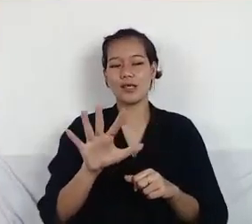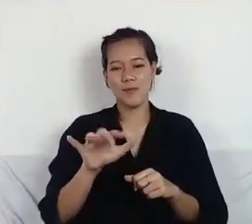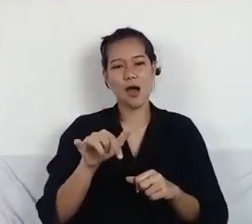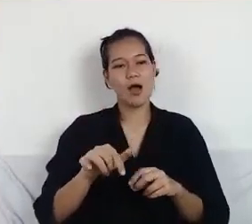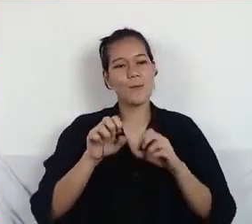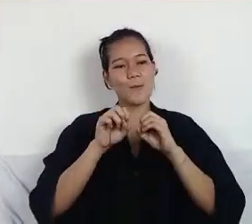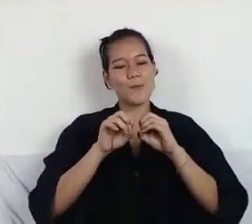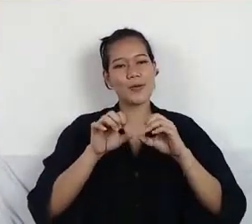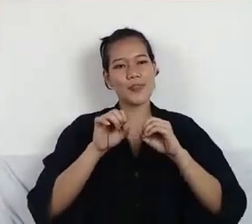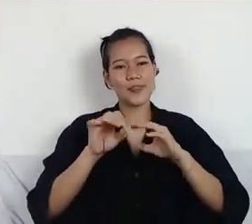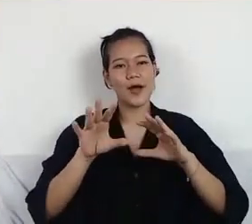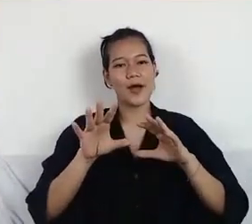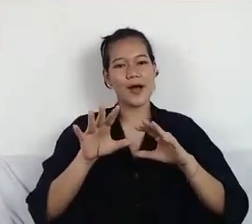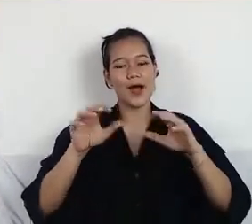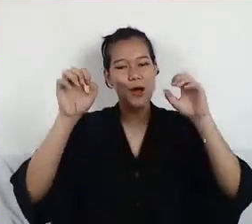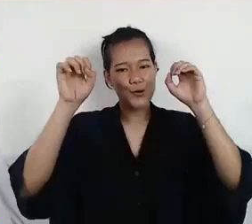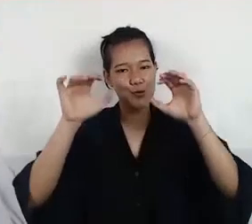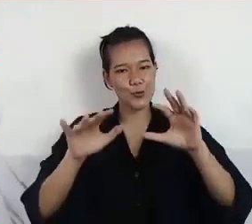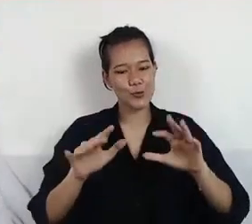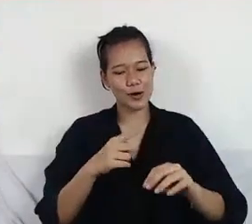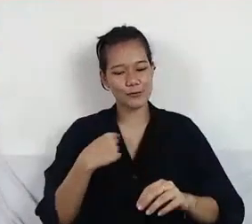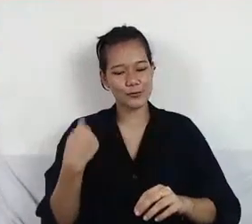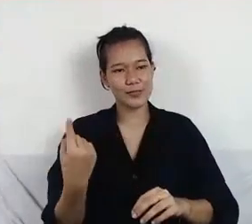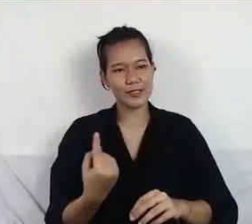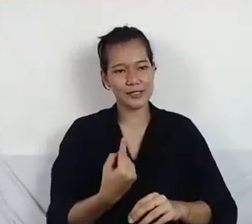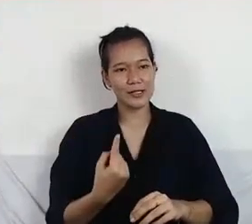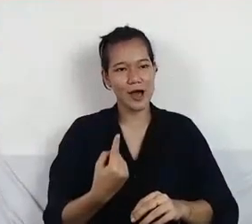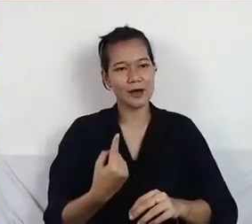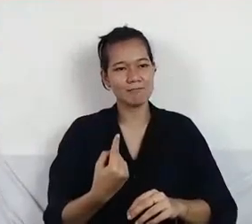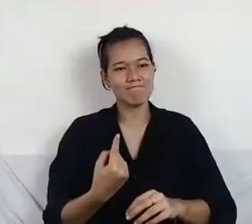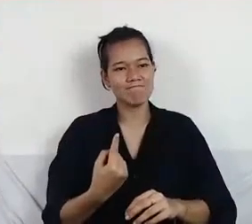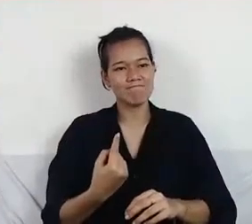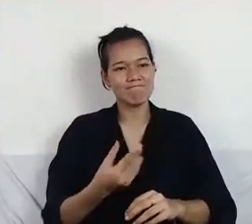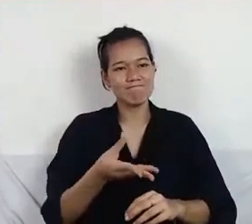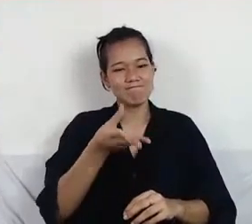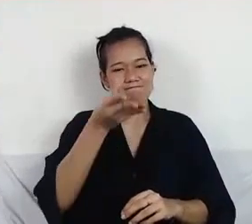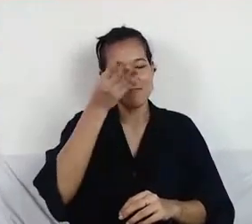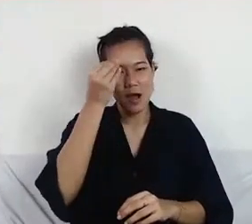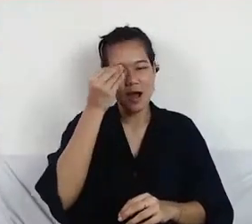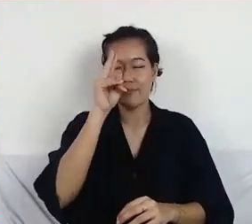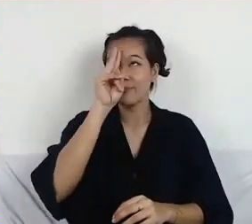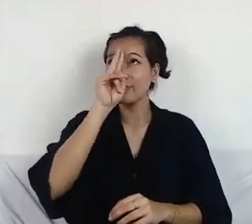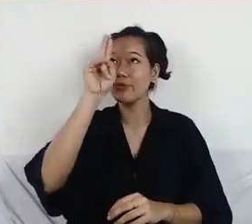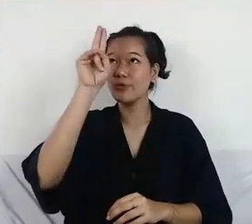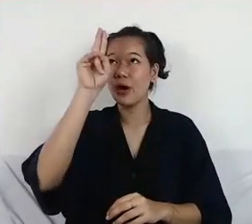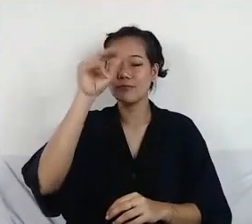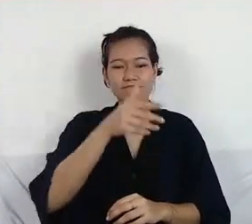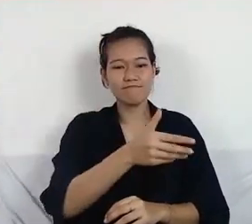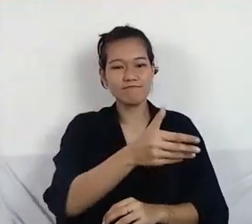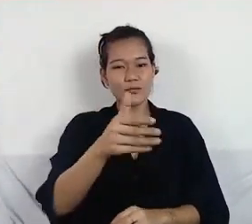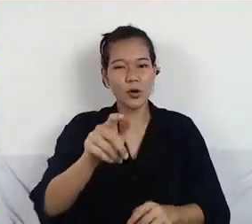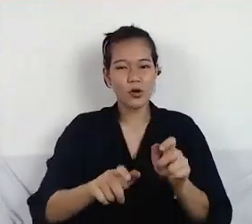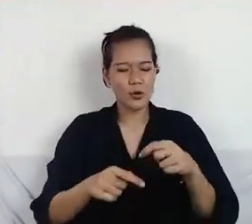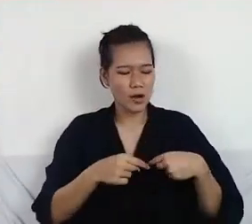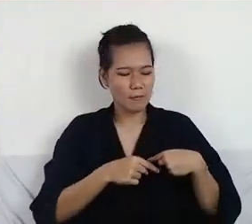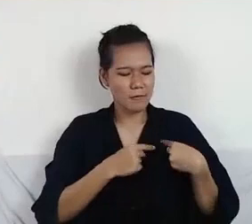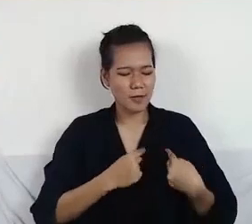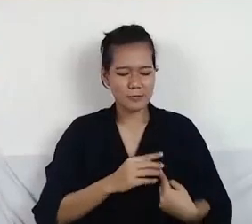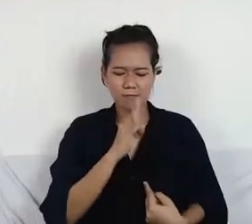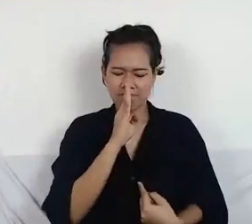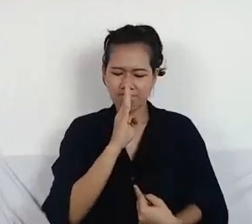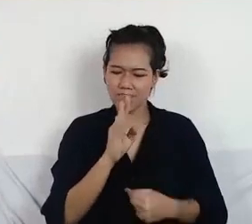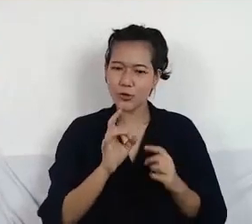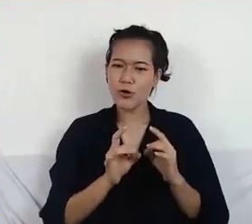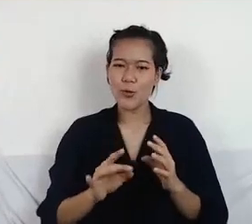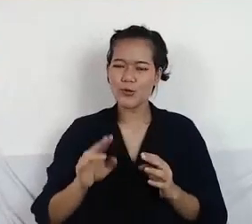berita anugerah bagi kita yang menegaskan bahwa Tuhan mengampuni setiap orang yang dengan kesungguhan hati